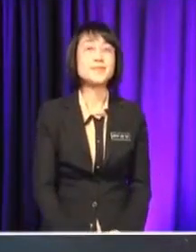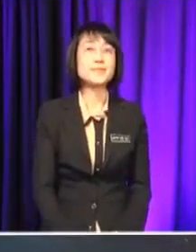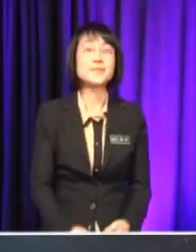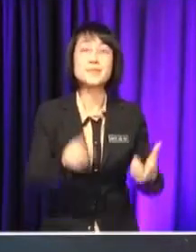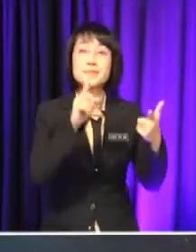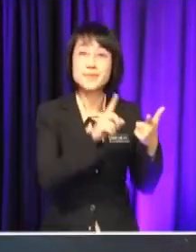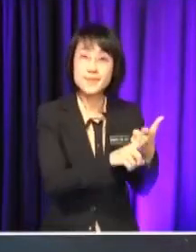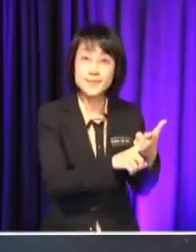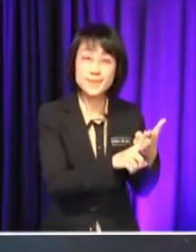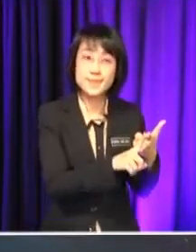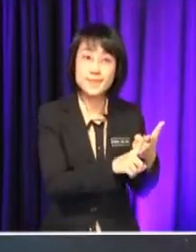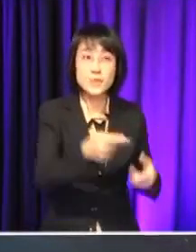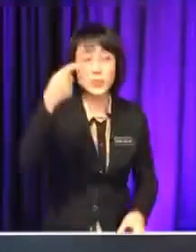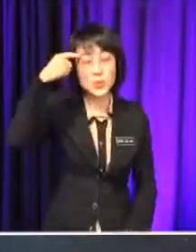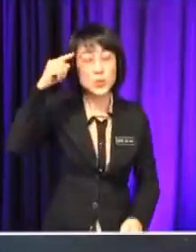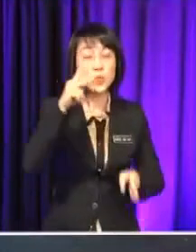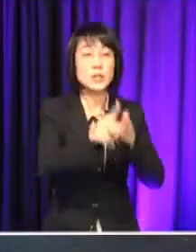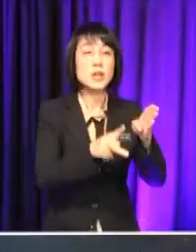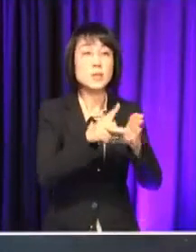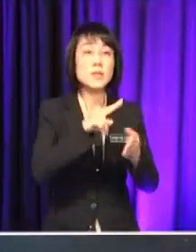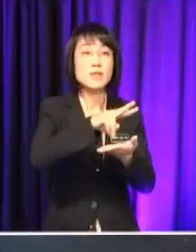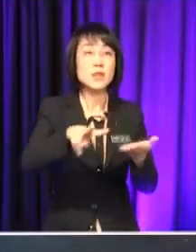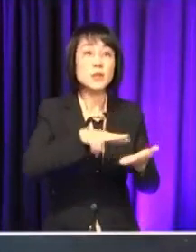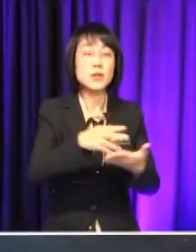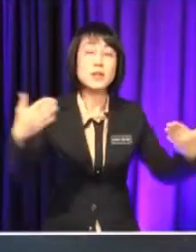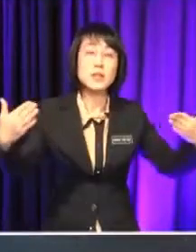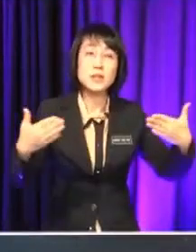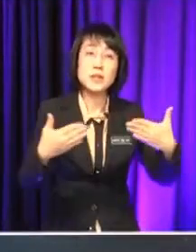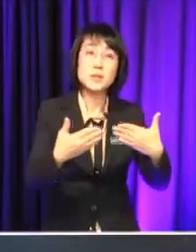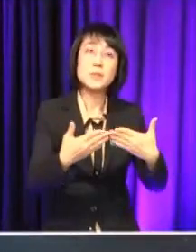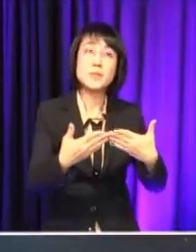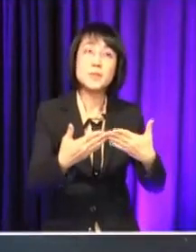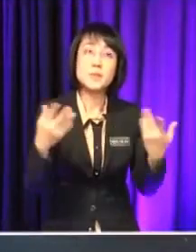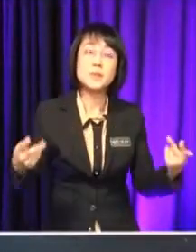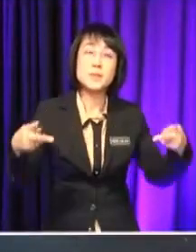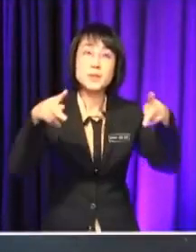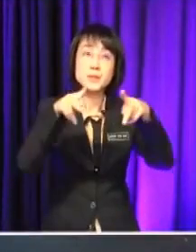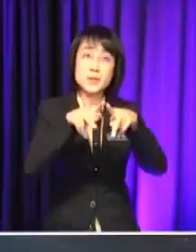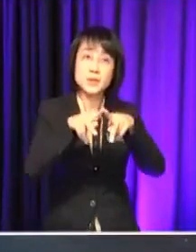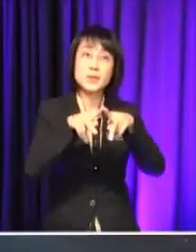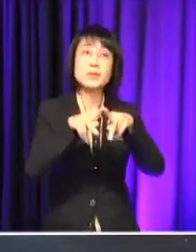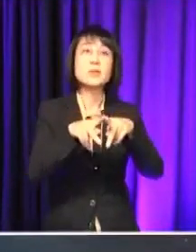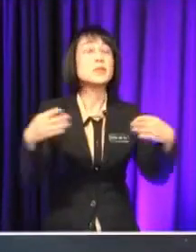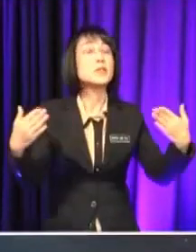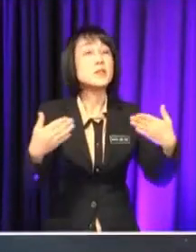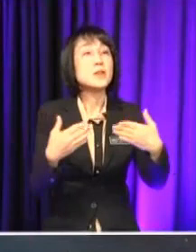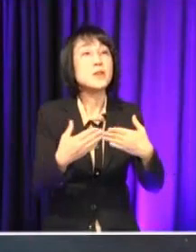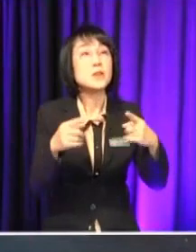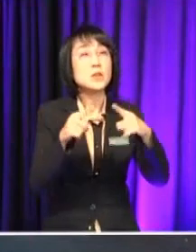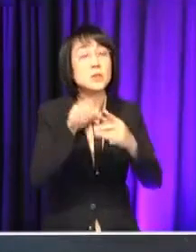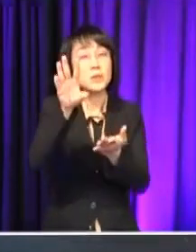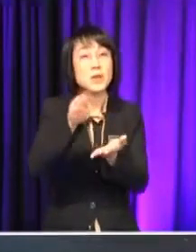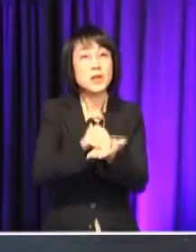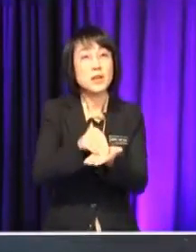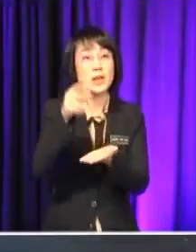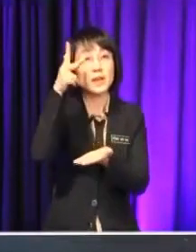yang kedua untuk kabel video yang disambungkan oleh vc ini perlu disambungkan ke belakang video di baik